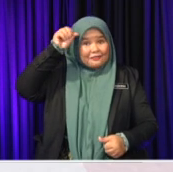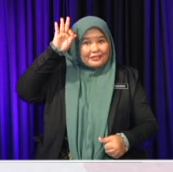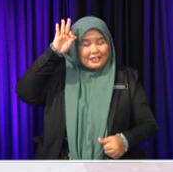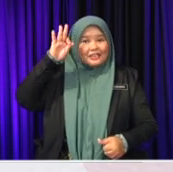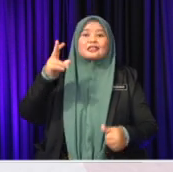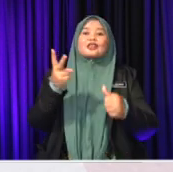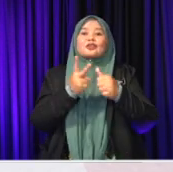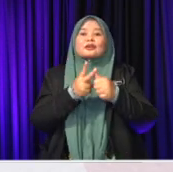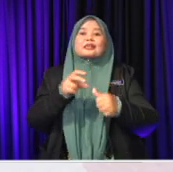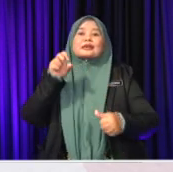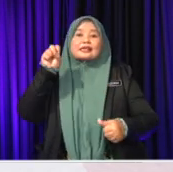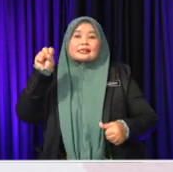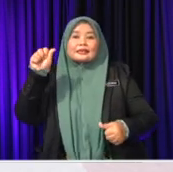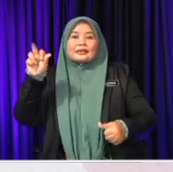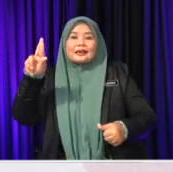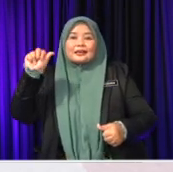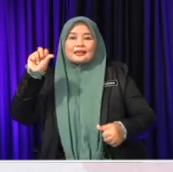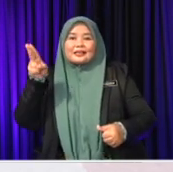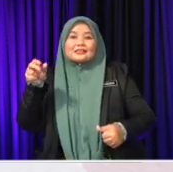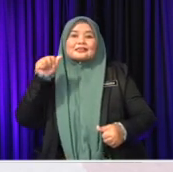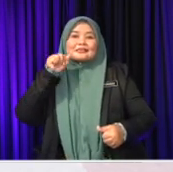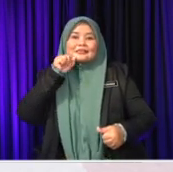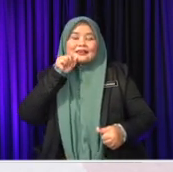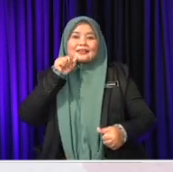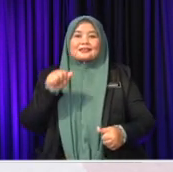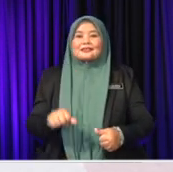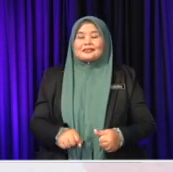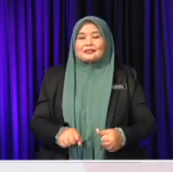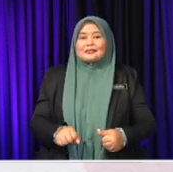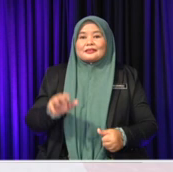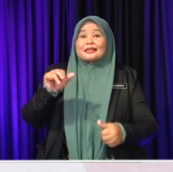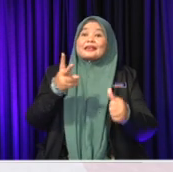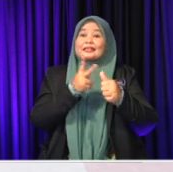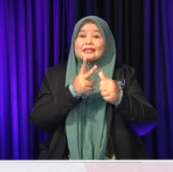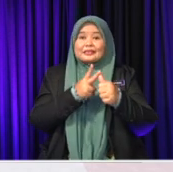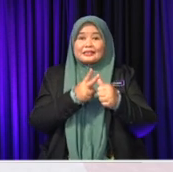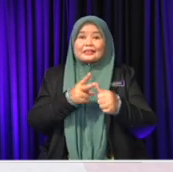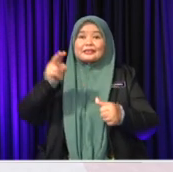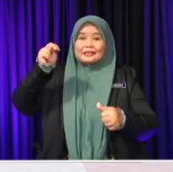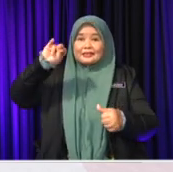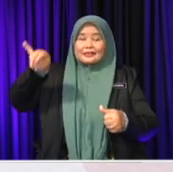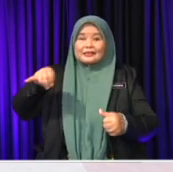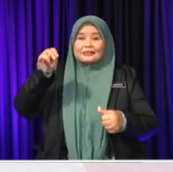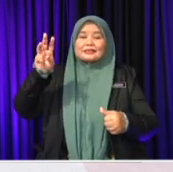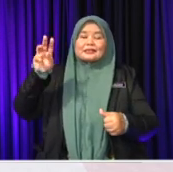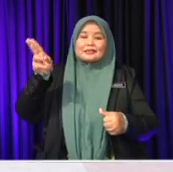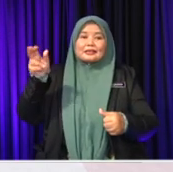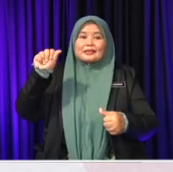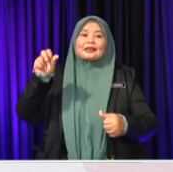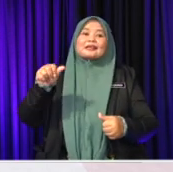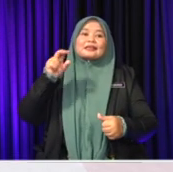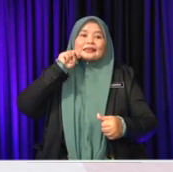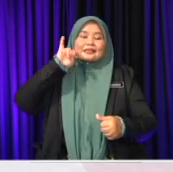yang kedua Sarah yang ketiga Najwa dan yang